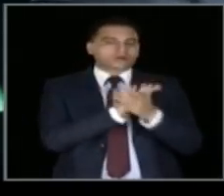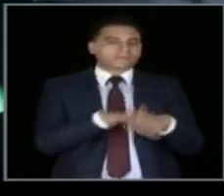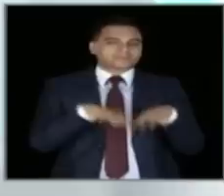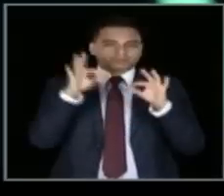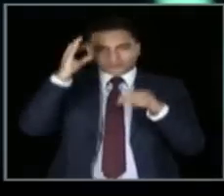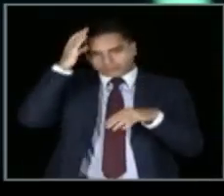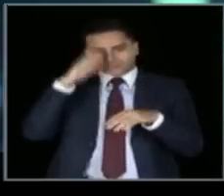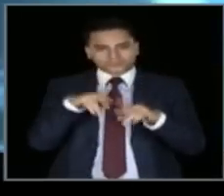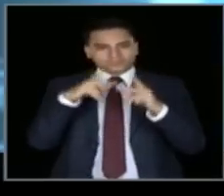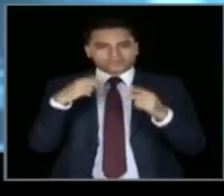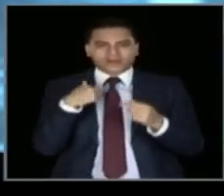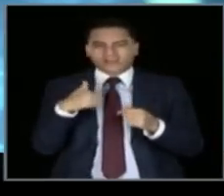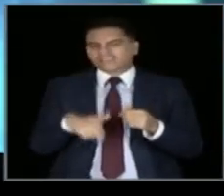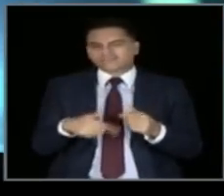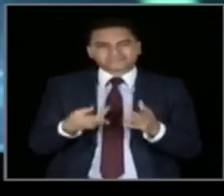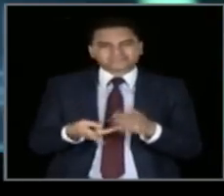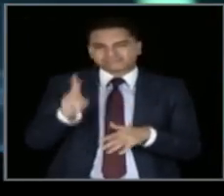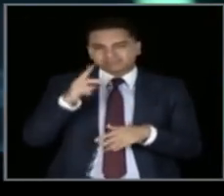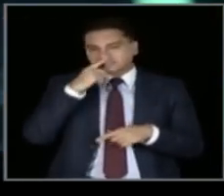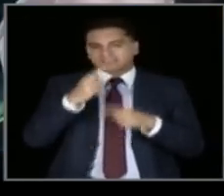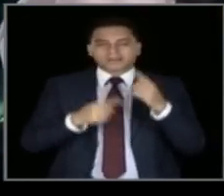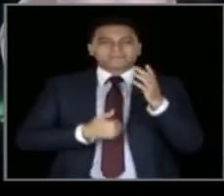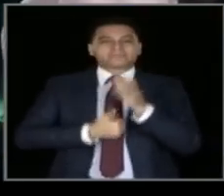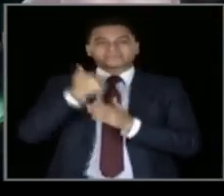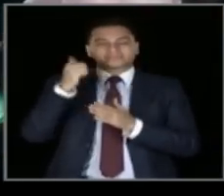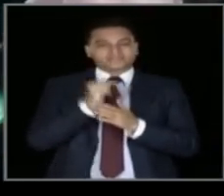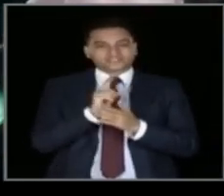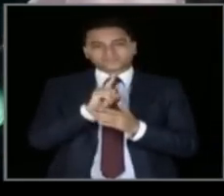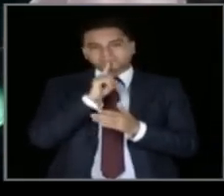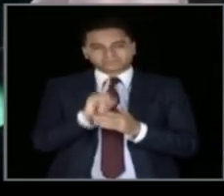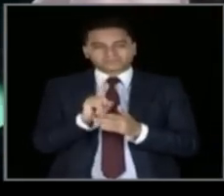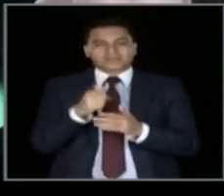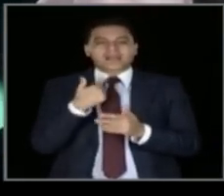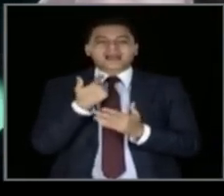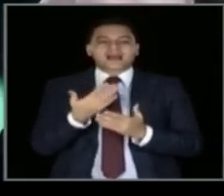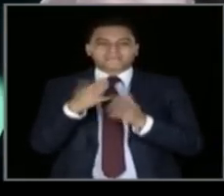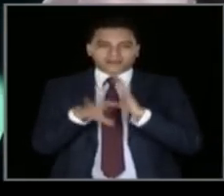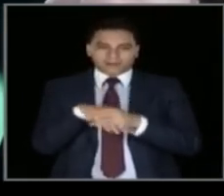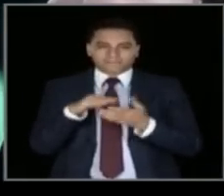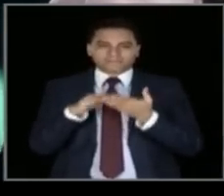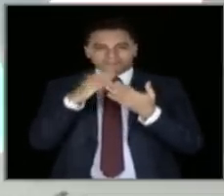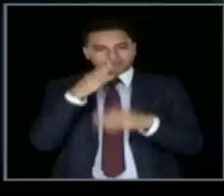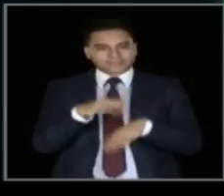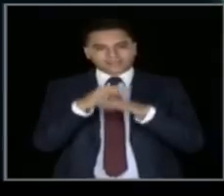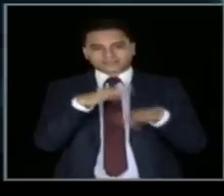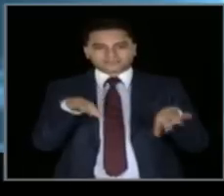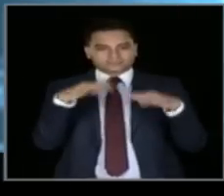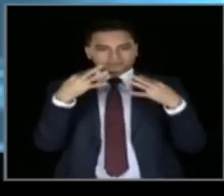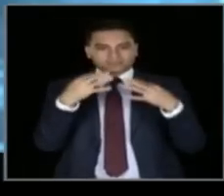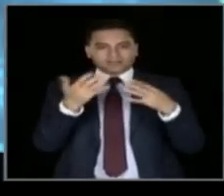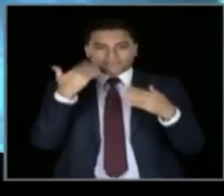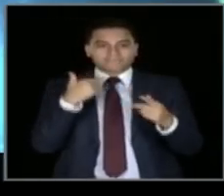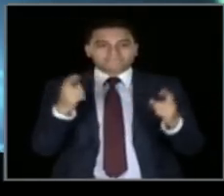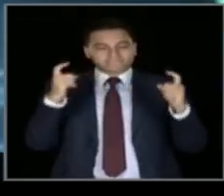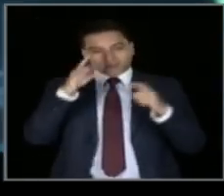قادرون باختلاف. إحنا ما عندناش حظوظ للتأهل للأدوار الثانية، لكن أملي إن أنا أقدم حلقة قوية أسعد بيها المشاهدين. الماتش اللي فات